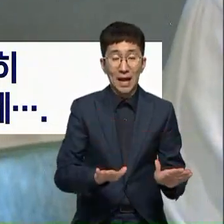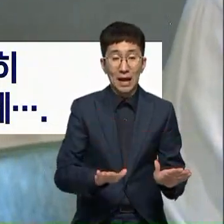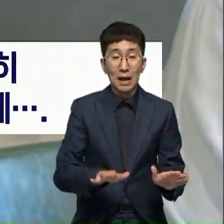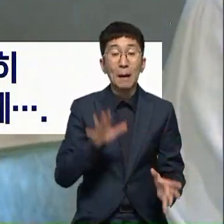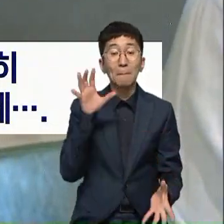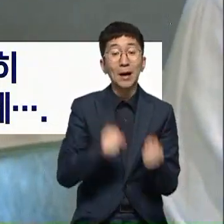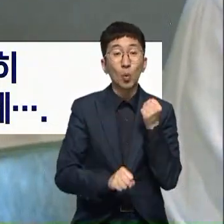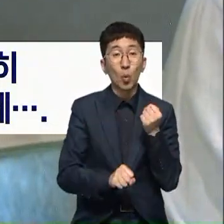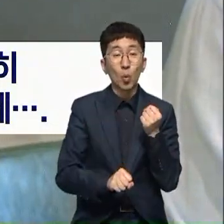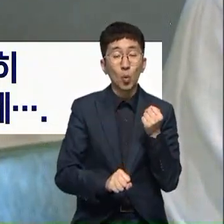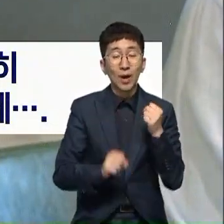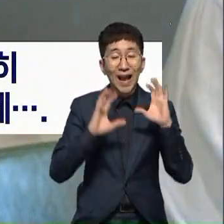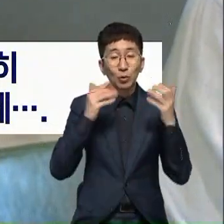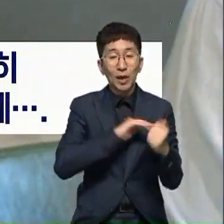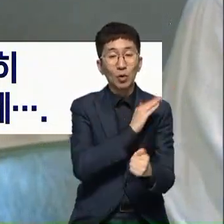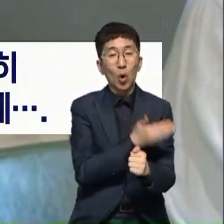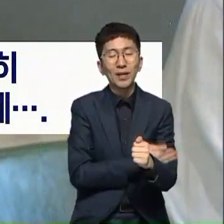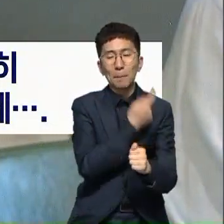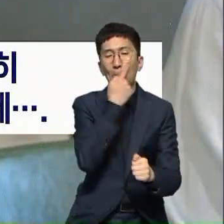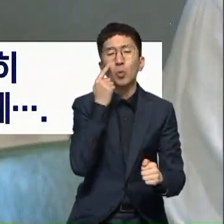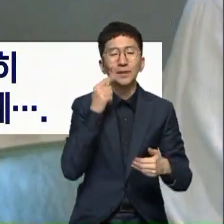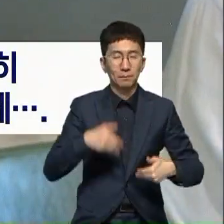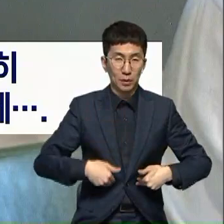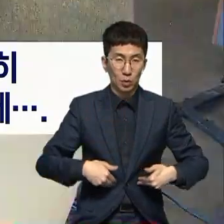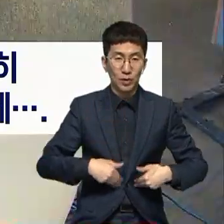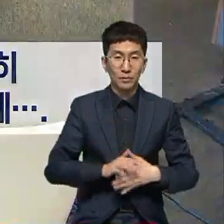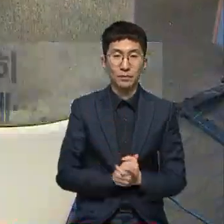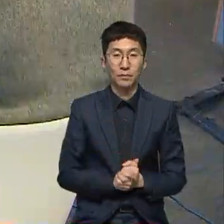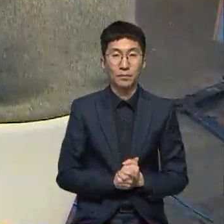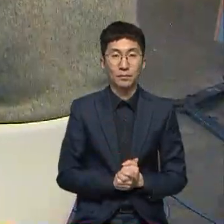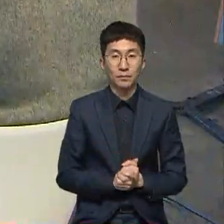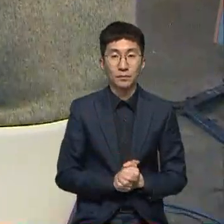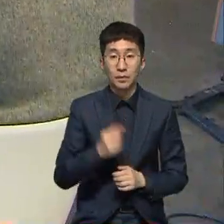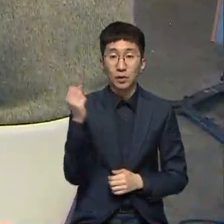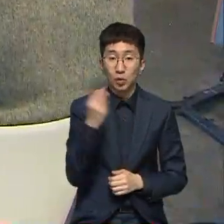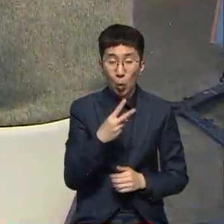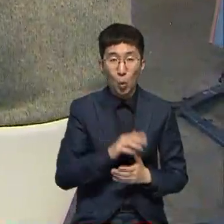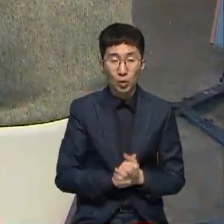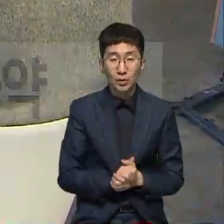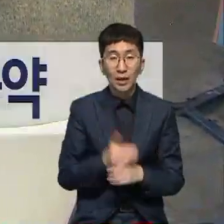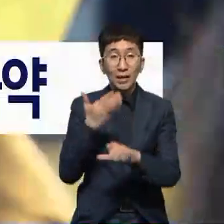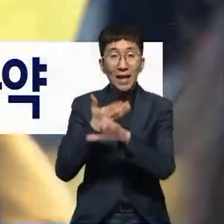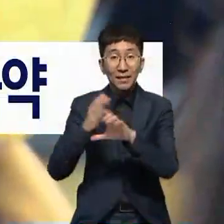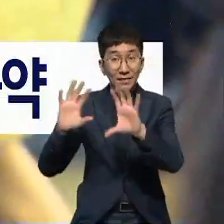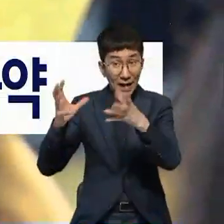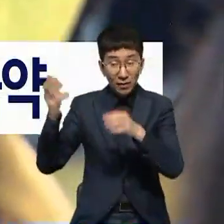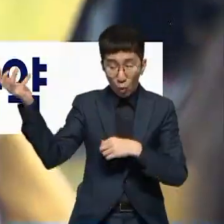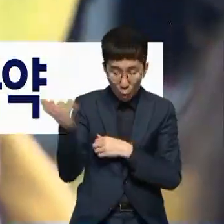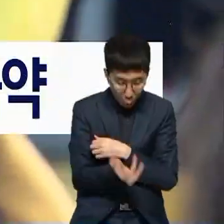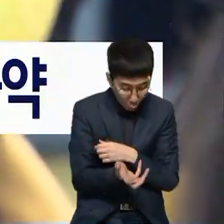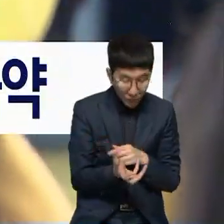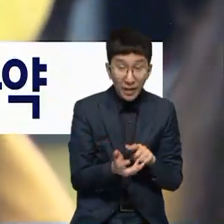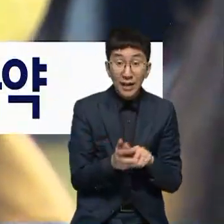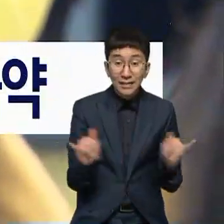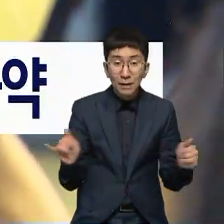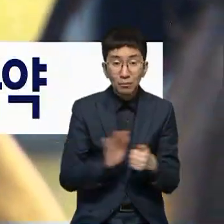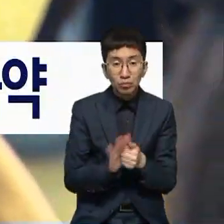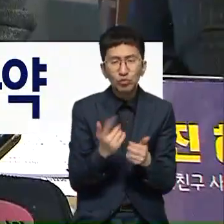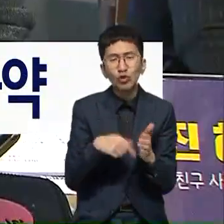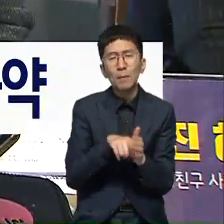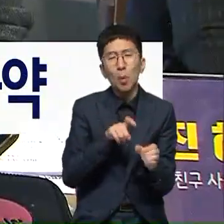동시에 아동의 권리가 보장돼야 되기 때문에. 또 이주민 전담 지원을 위해 대통령 직속